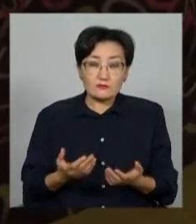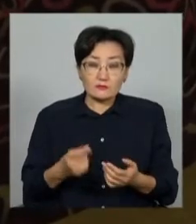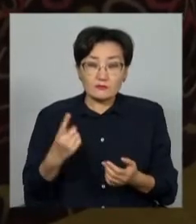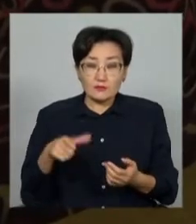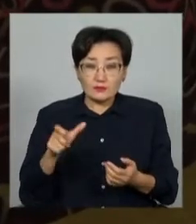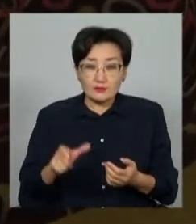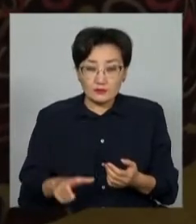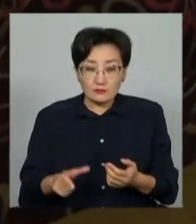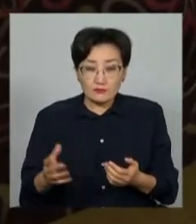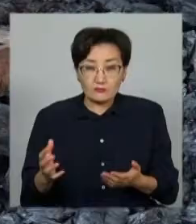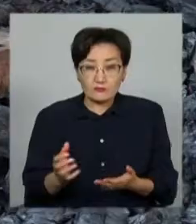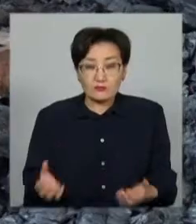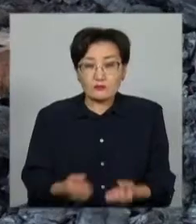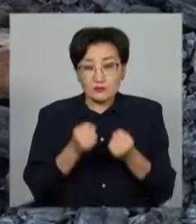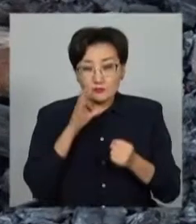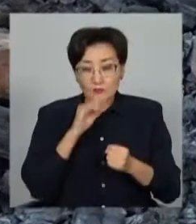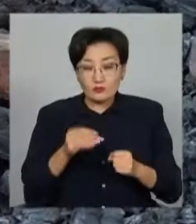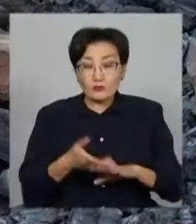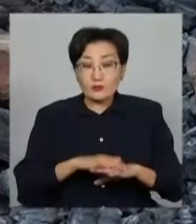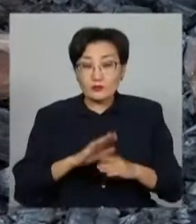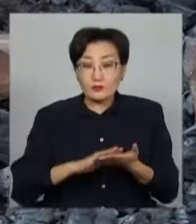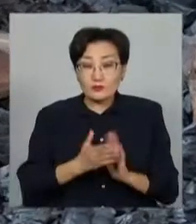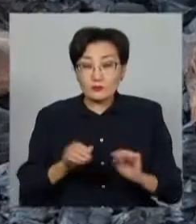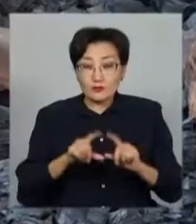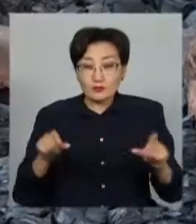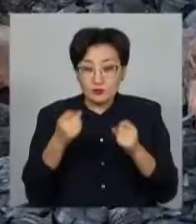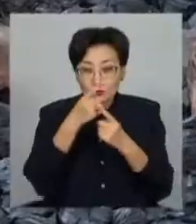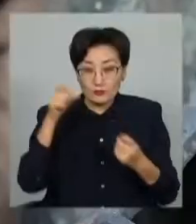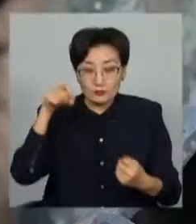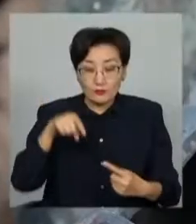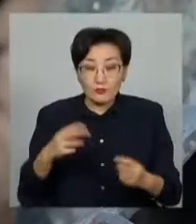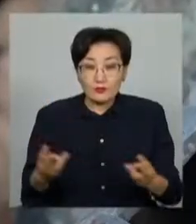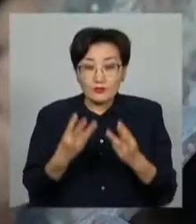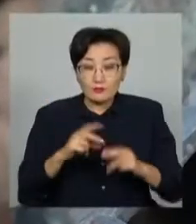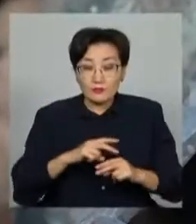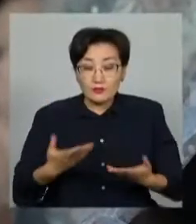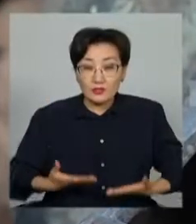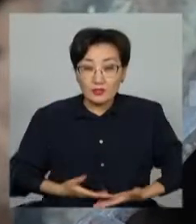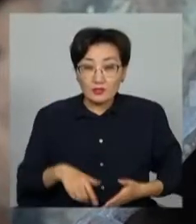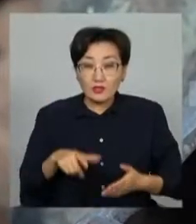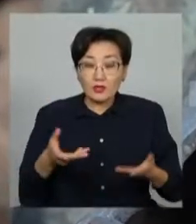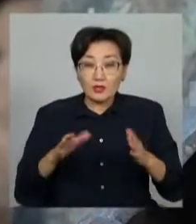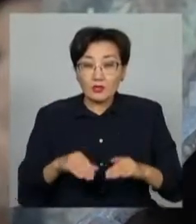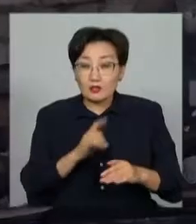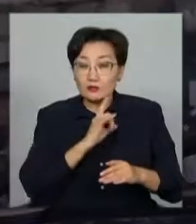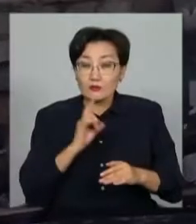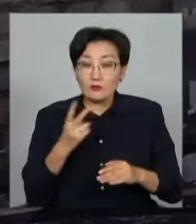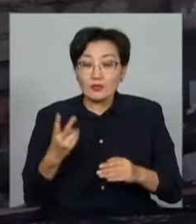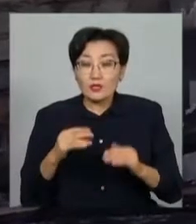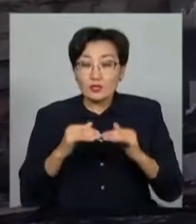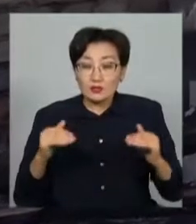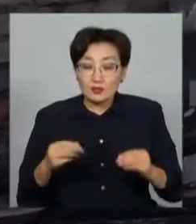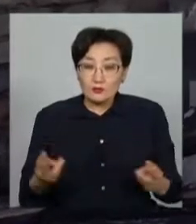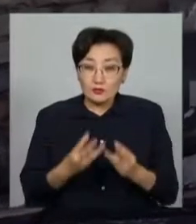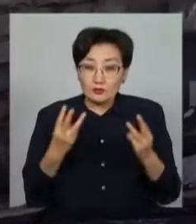біреуісін ғана алып тұқтым. Төтінші жағдайлар департаментінің мәліметінше өрттен тірі қалған азаматшаның денесін екінші дәрежелі күйік